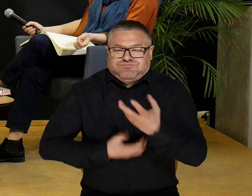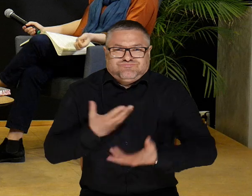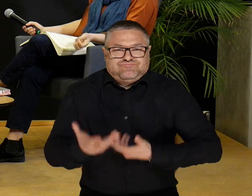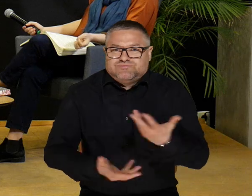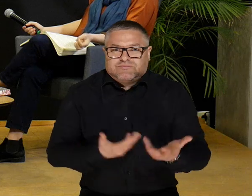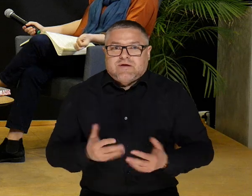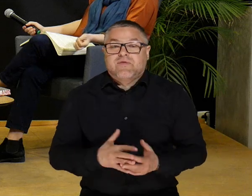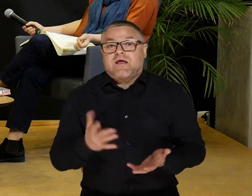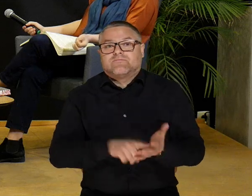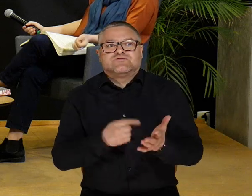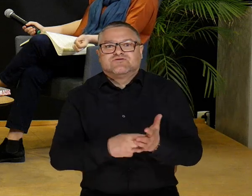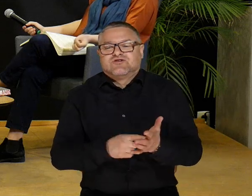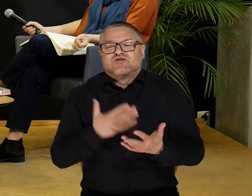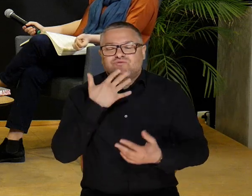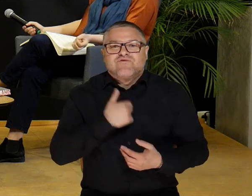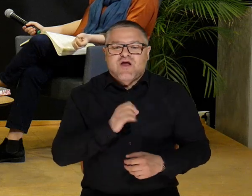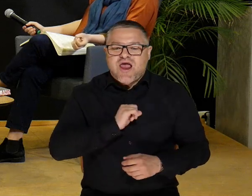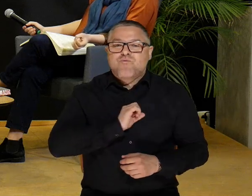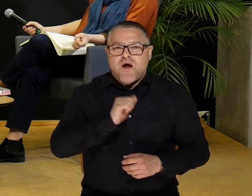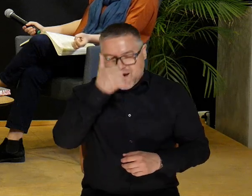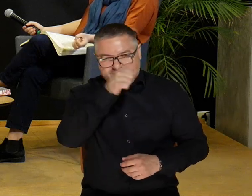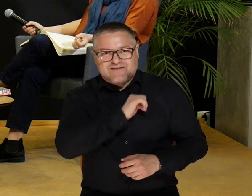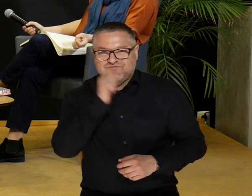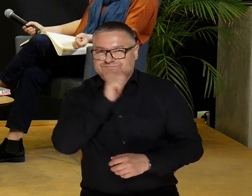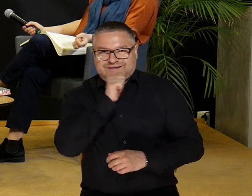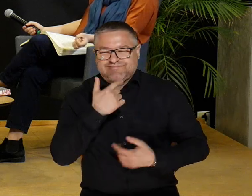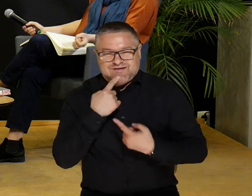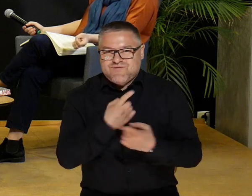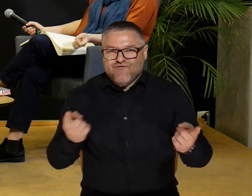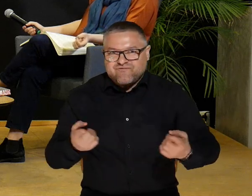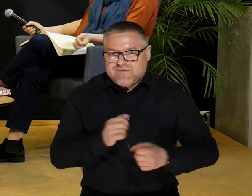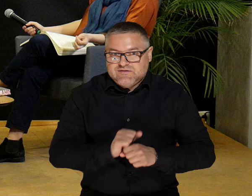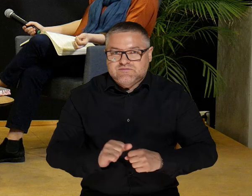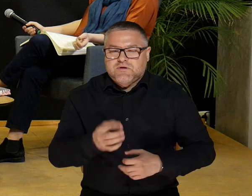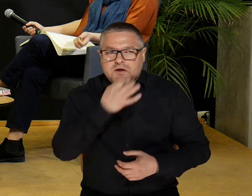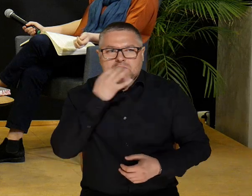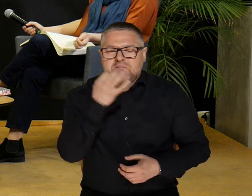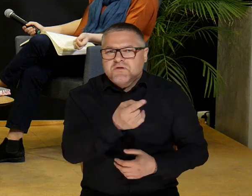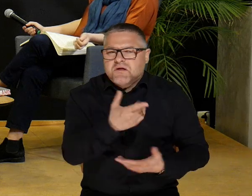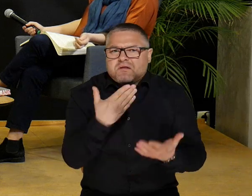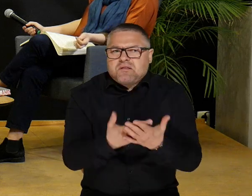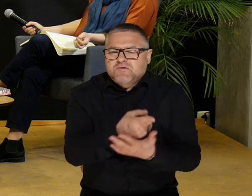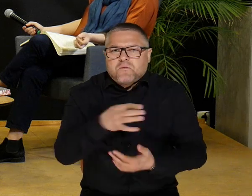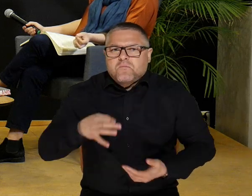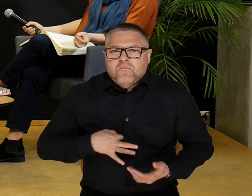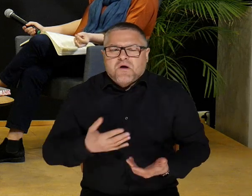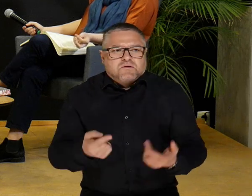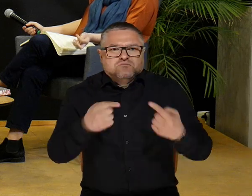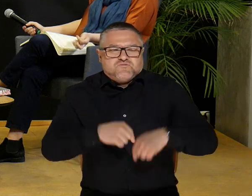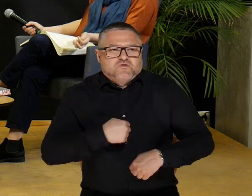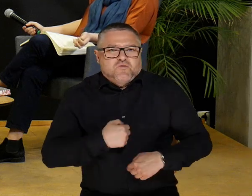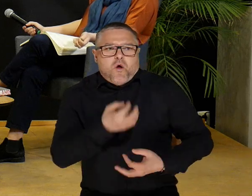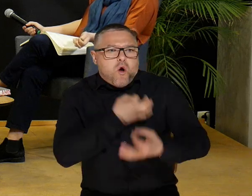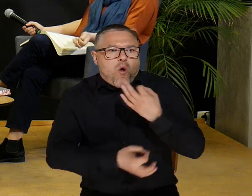najczęściej, zwłaszcza jak mówią to anonimowo. I oczywiście też ją zapytałam o to, mówię, dlaczego właściwie pani się zgłosiła